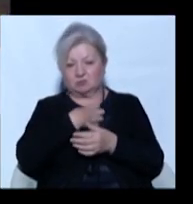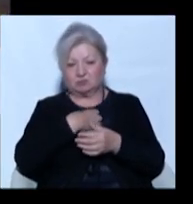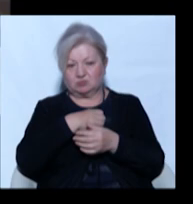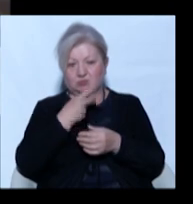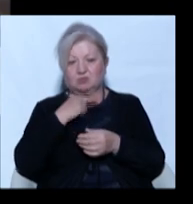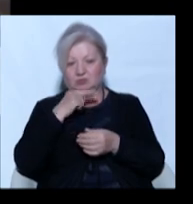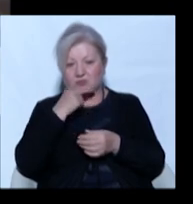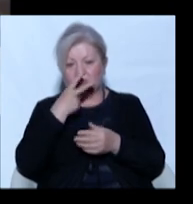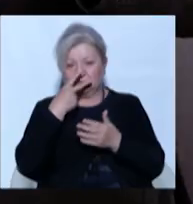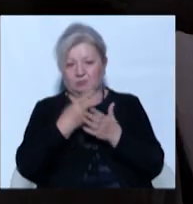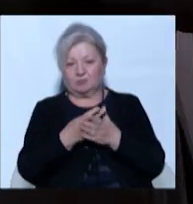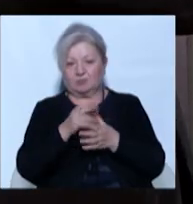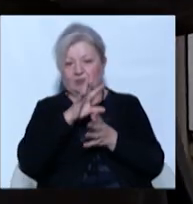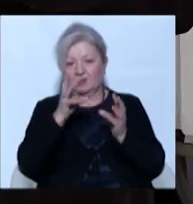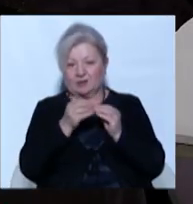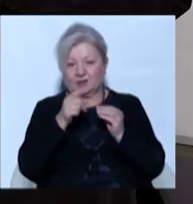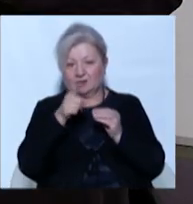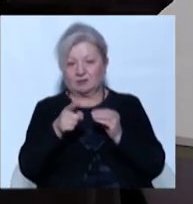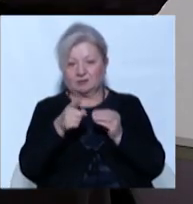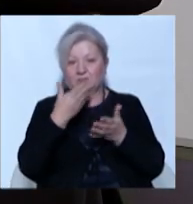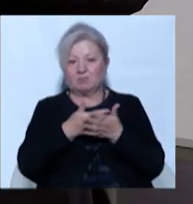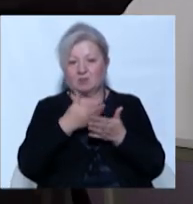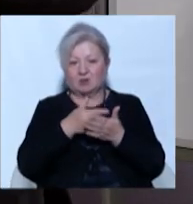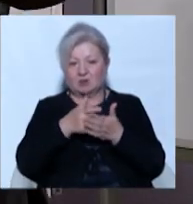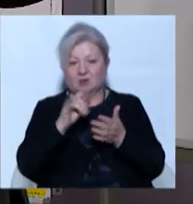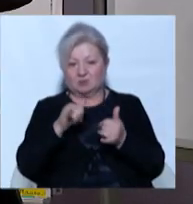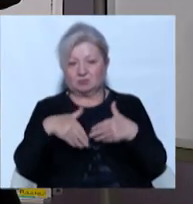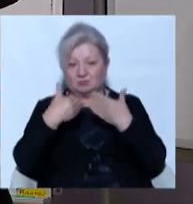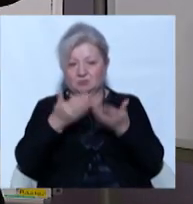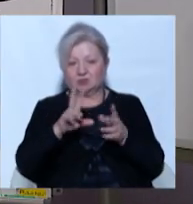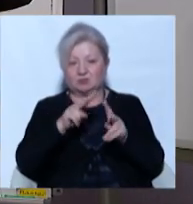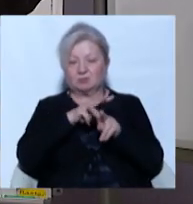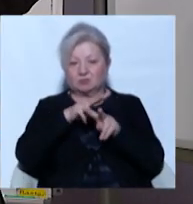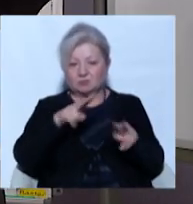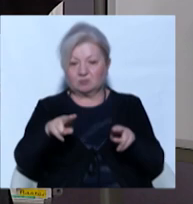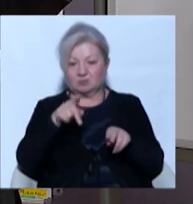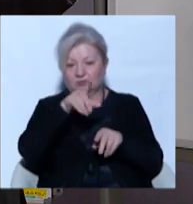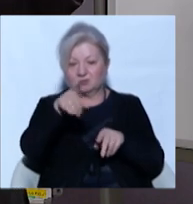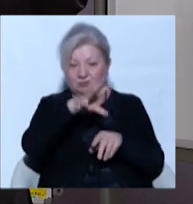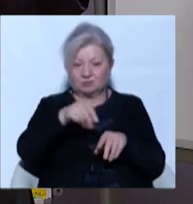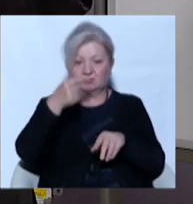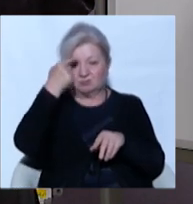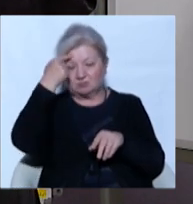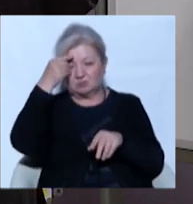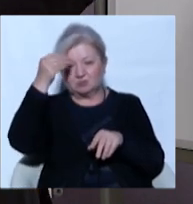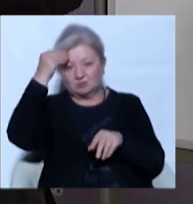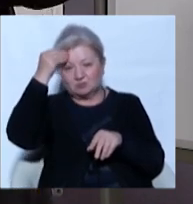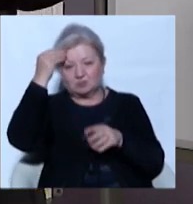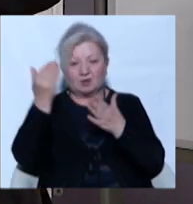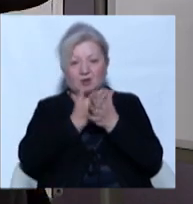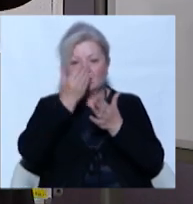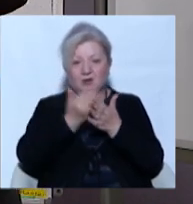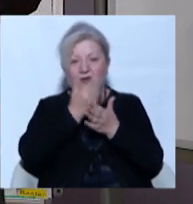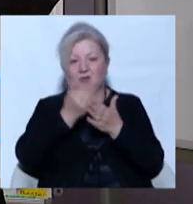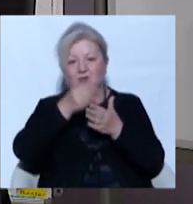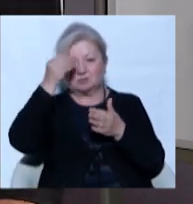ყურადღებას. და ამის ასეთი მაგალითები იმიტომ მომყავს, რომ თქვენც მოგივიდეთ მსგავსი